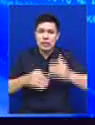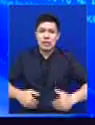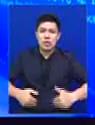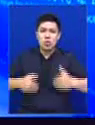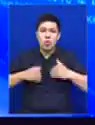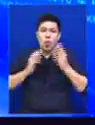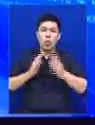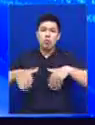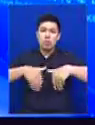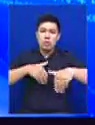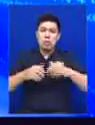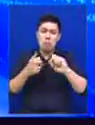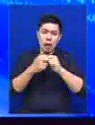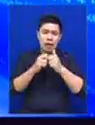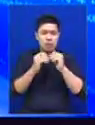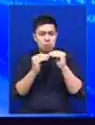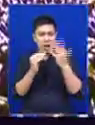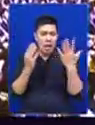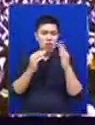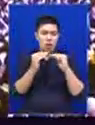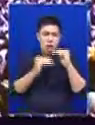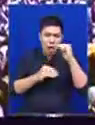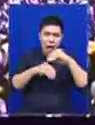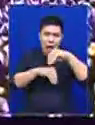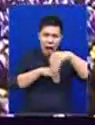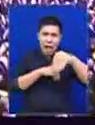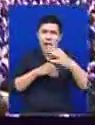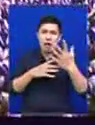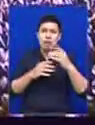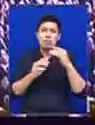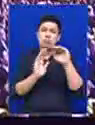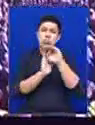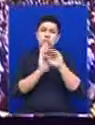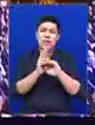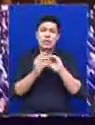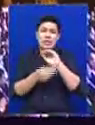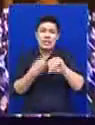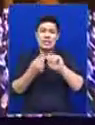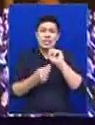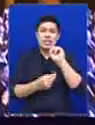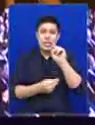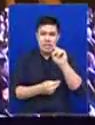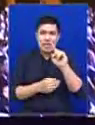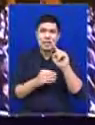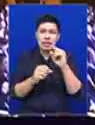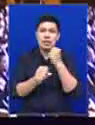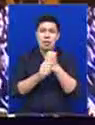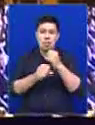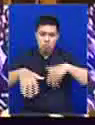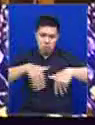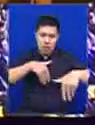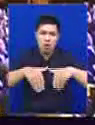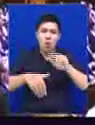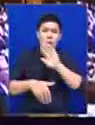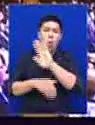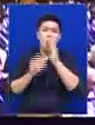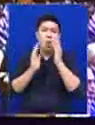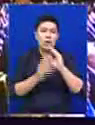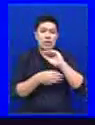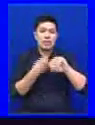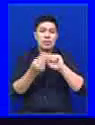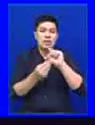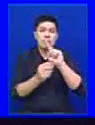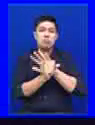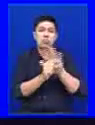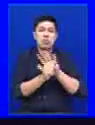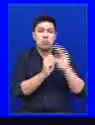นและลดความเหลื่อมล้ำในชุมชนห่างไกลตามนโยบายเศรษฐกิจดิจิทัลรวมถึงกลไกประชารัฐและหลักปรัชญาเศรษฐกิจพอเพีย